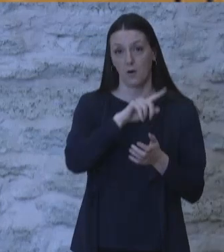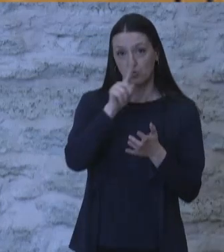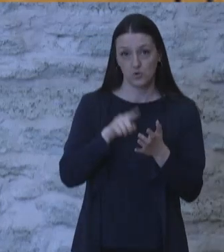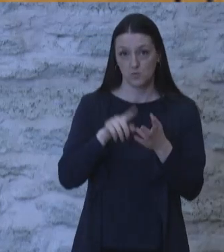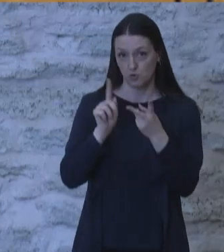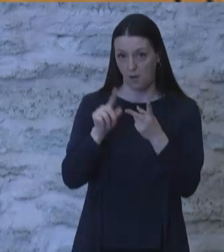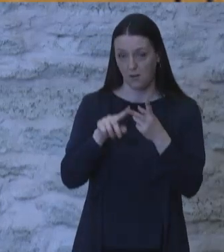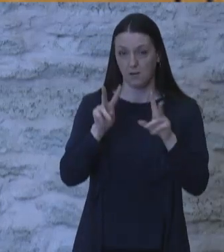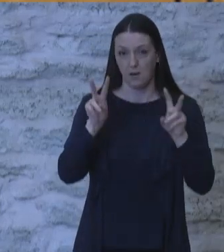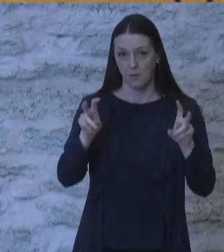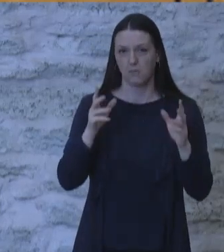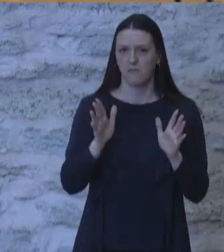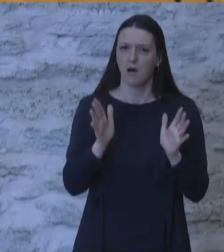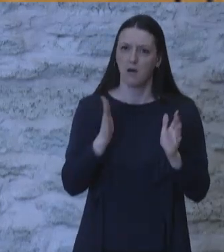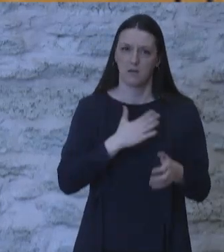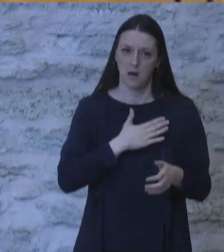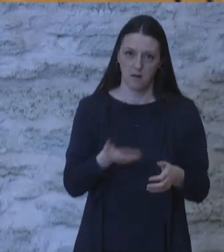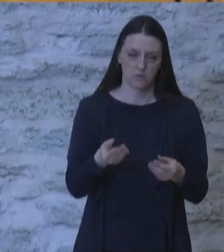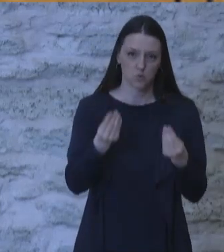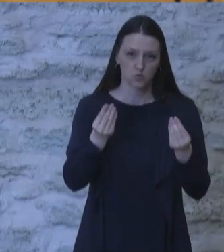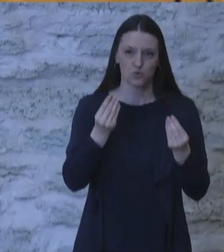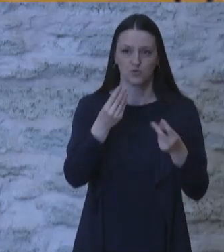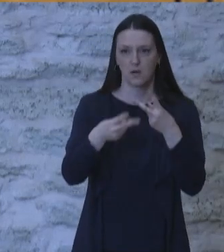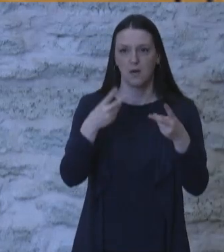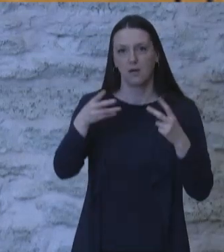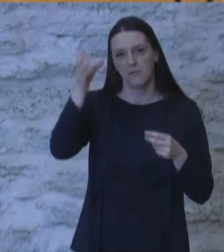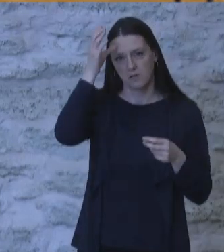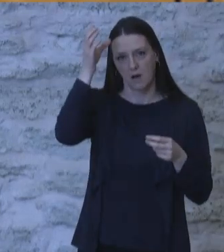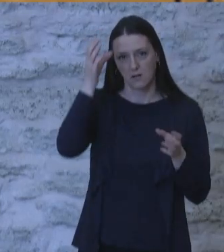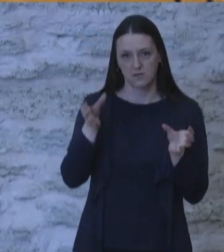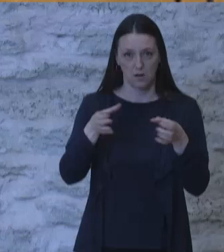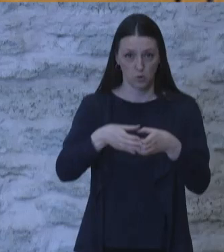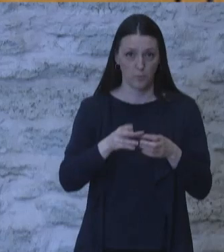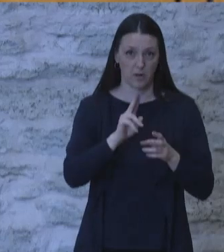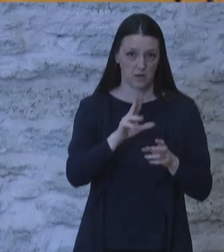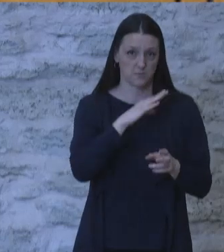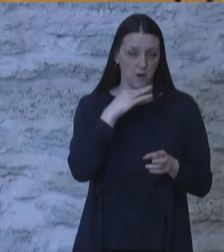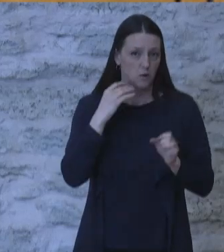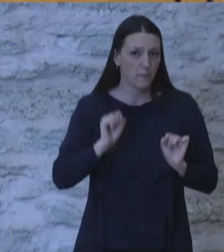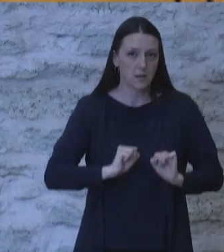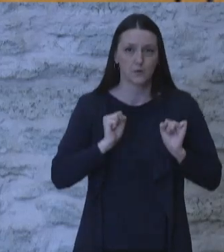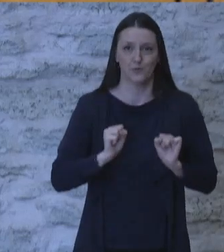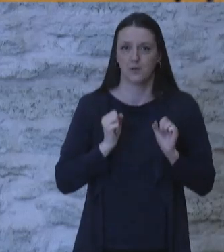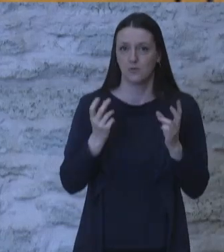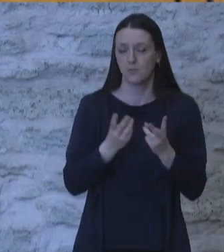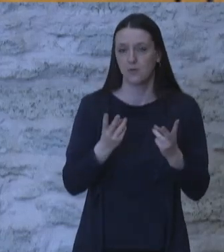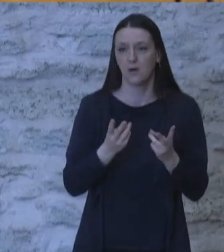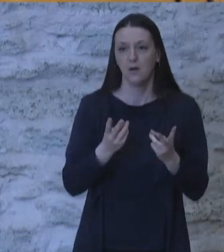sooviks väga tänada ja tunnustada neid erinevaid teadlaste gruppe, kes on väga palju pingutanud selle nimel, et